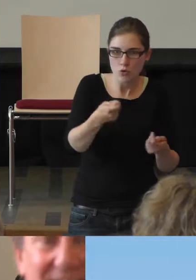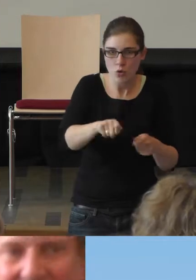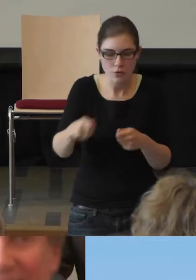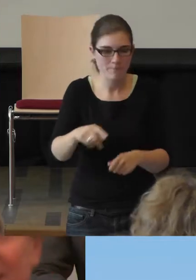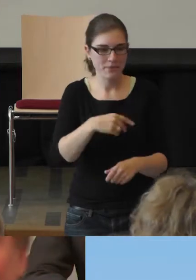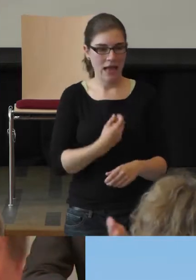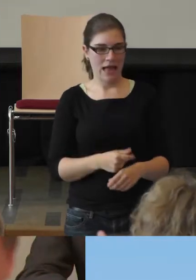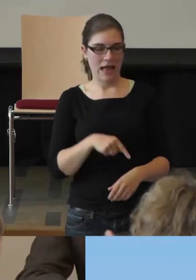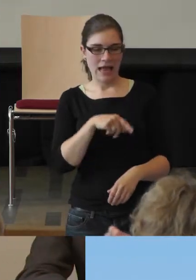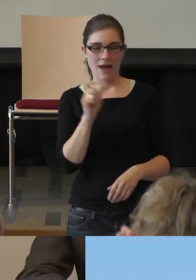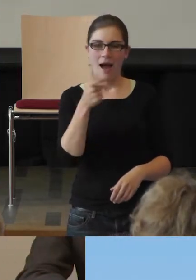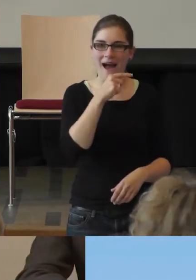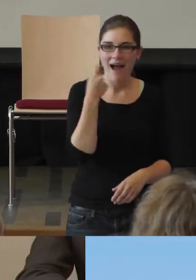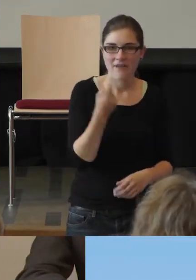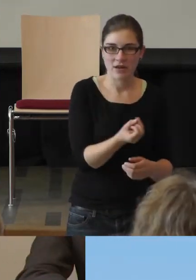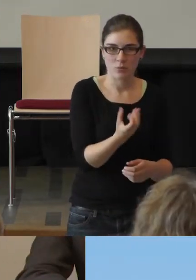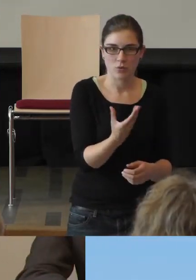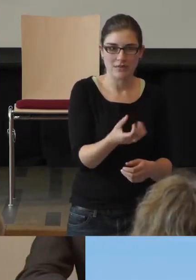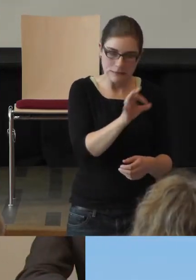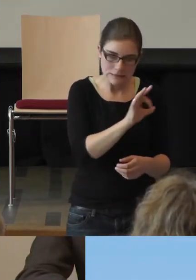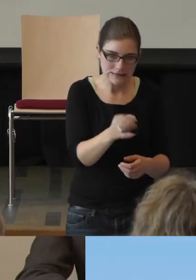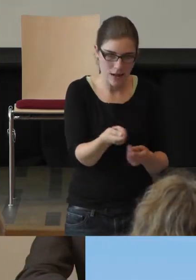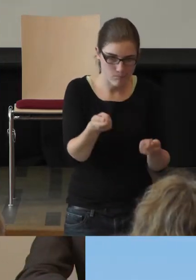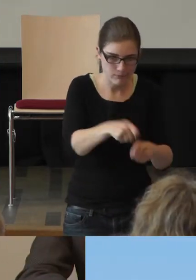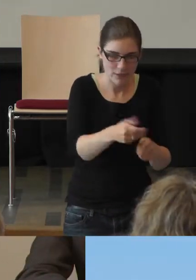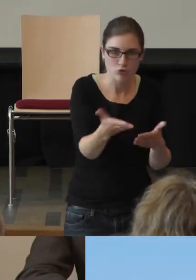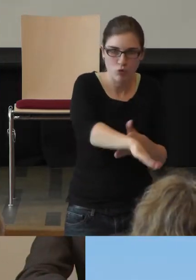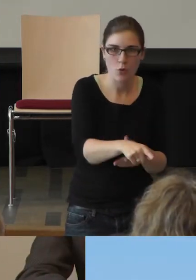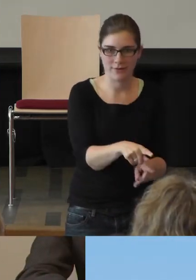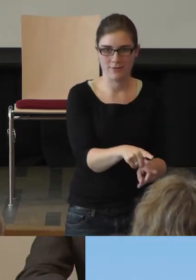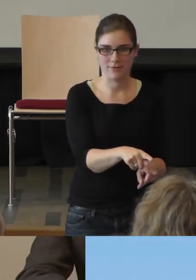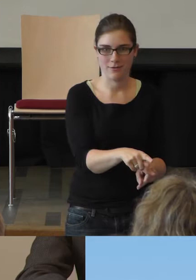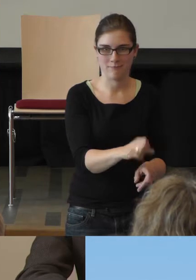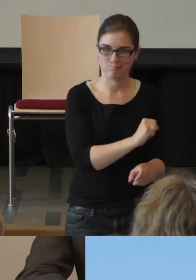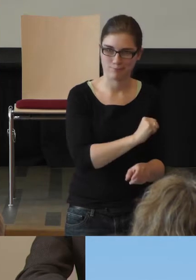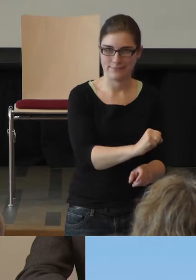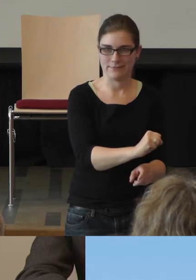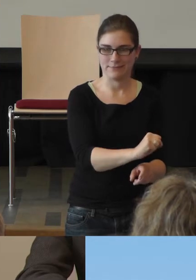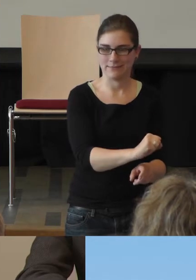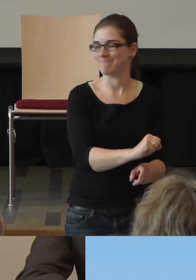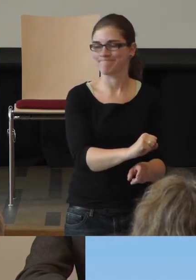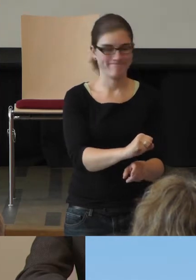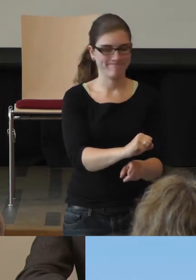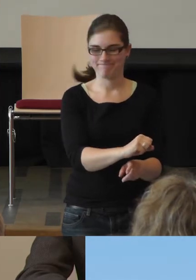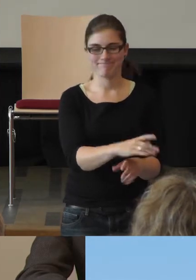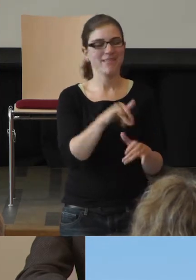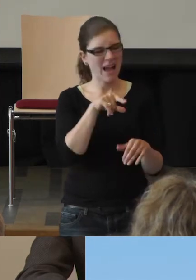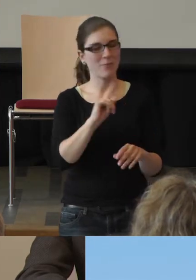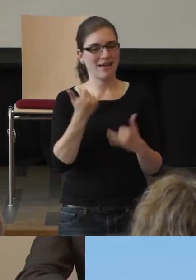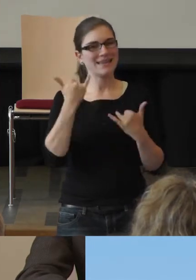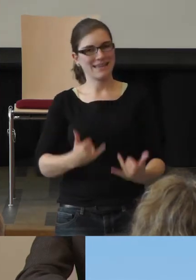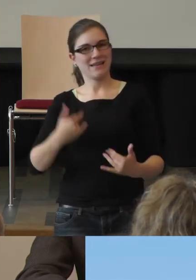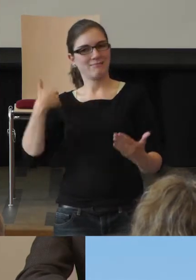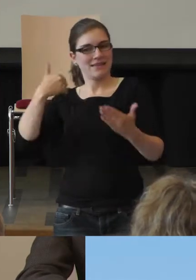das haben wir inzwischen verlassen das ist eine viel zu eingreifende Behandlung und viel zu gefährlich